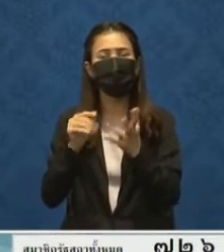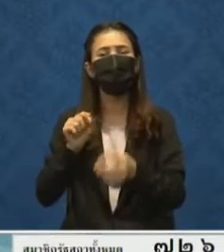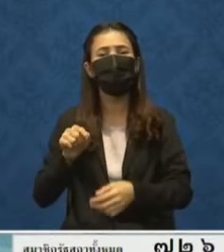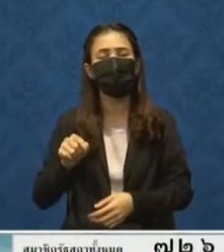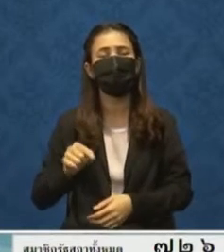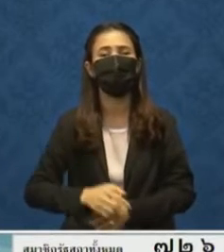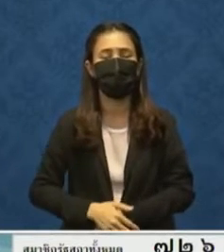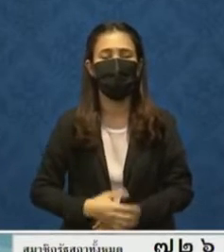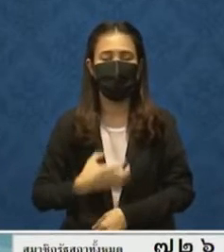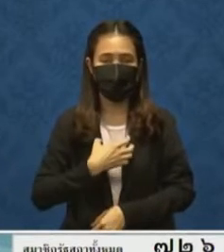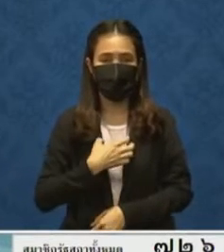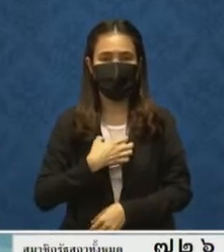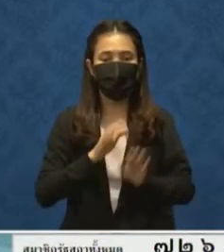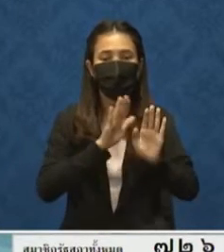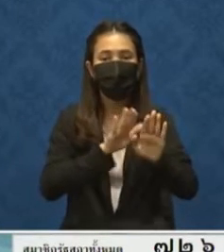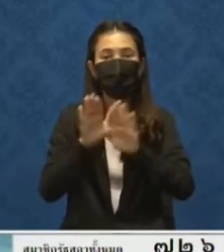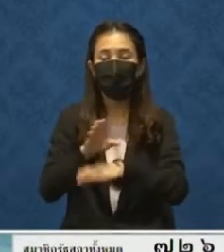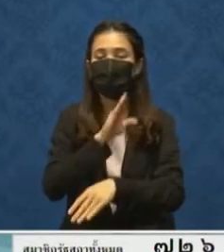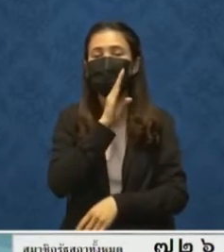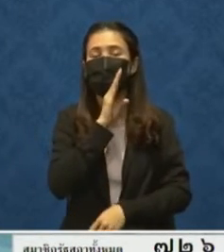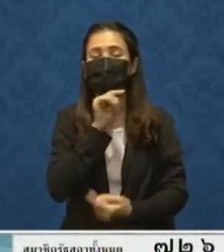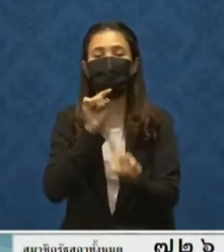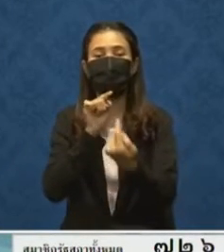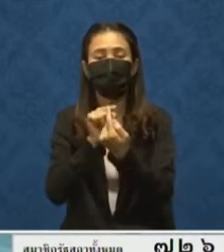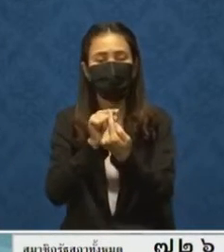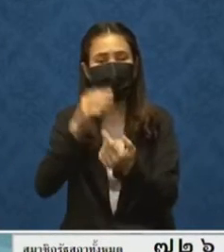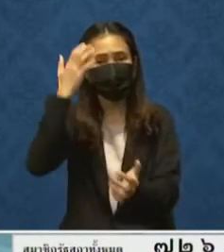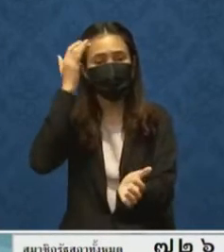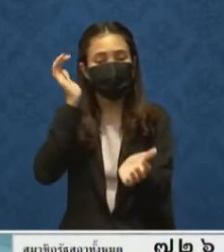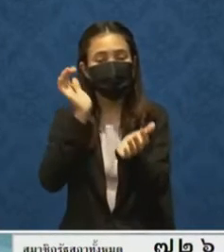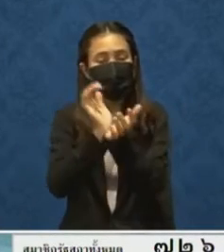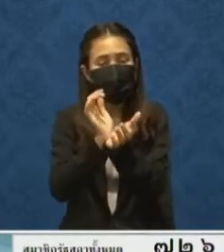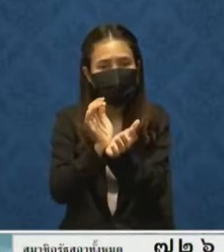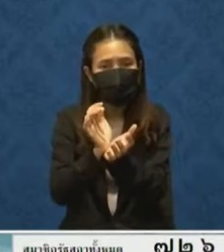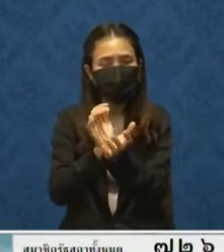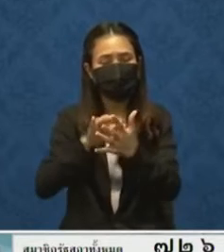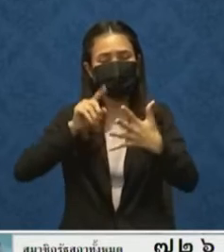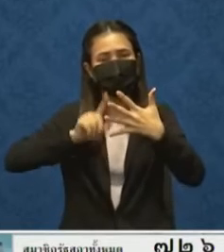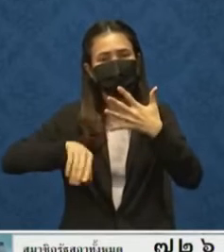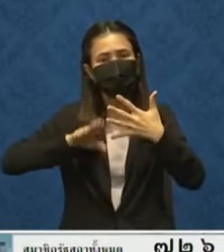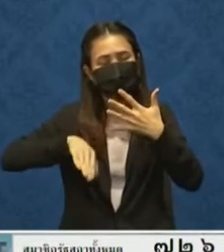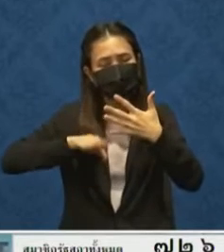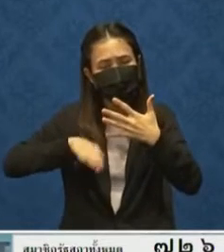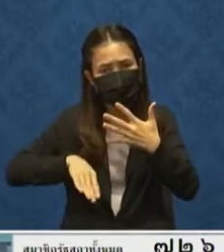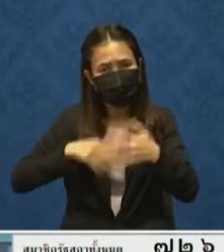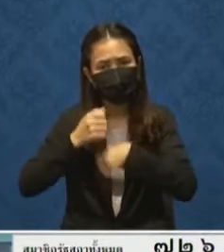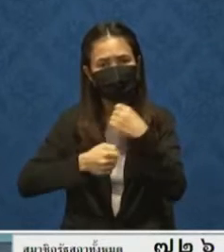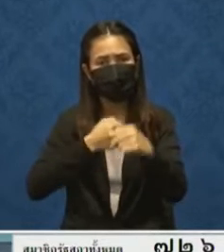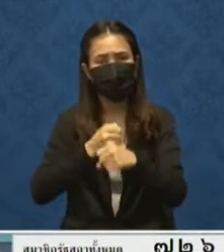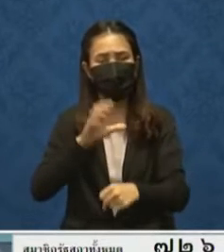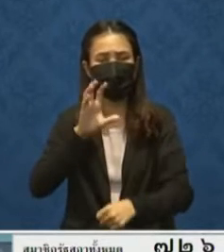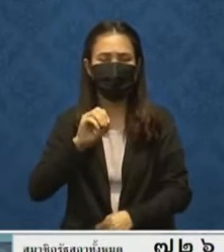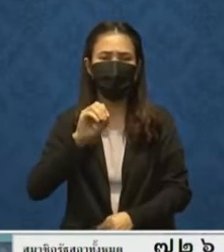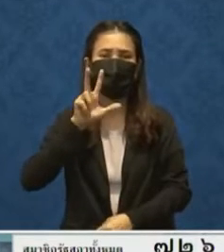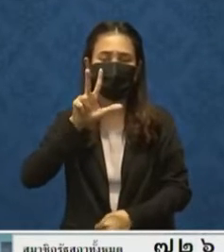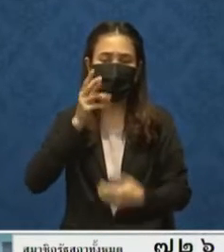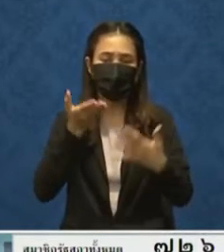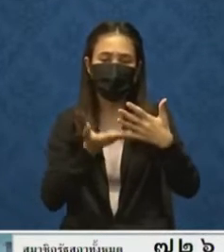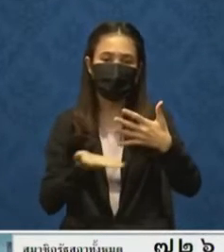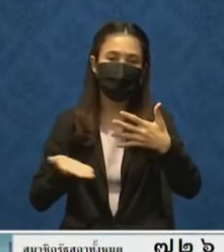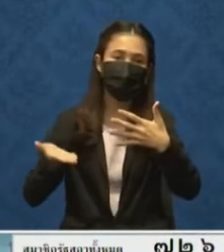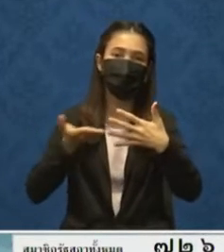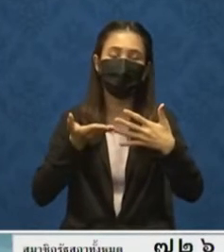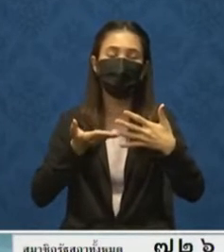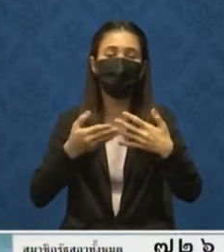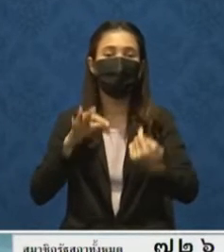ก็เลยอยากจะฝากว่าการเลื่อนไหของตำรวจชั้นผู้น้อยอายุ 53 ปีที่จะเลื่อนเป็ตำร